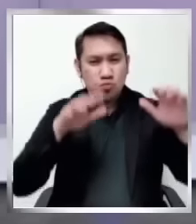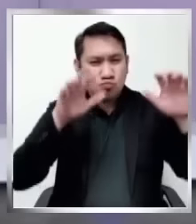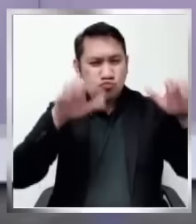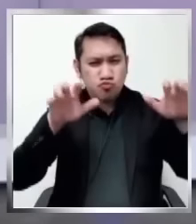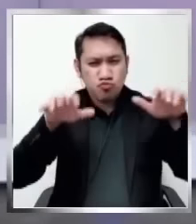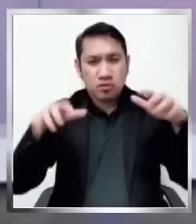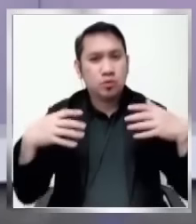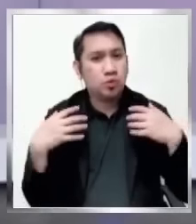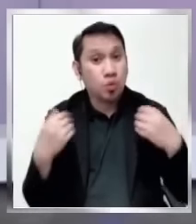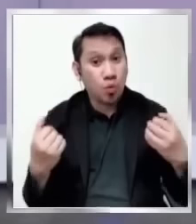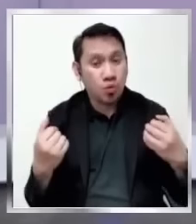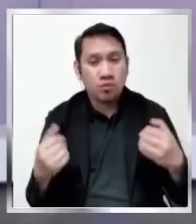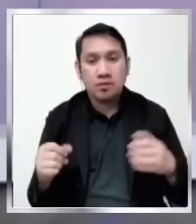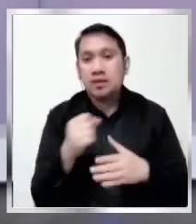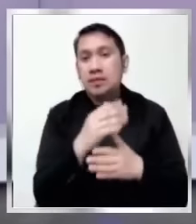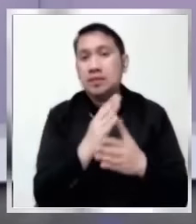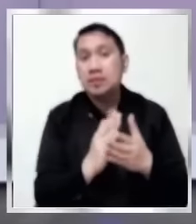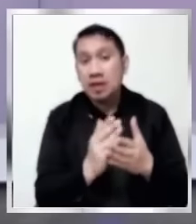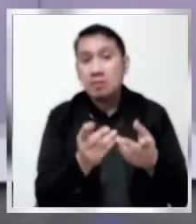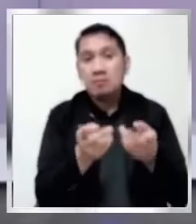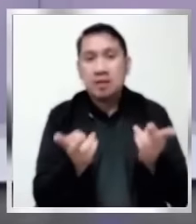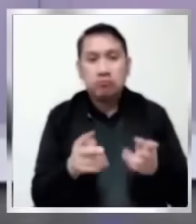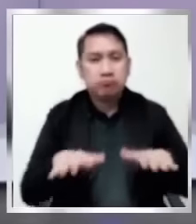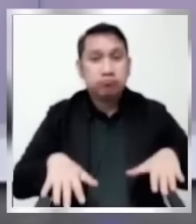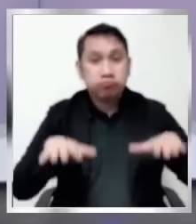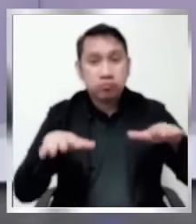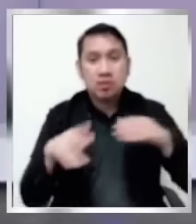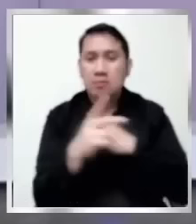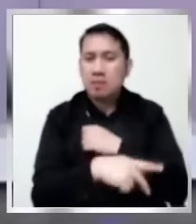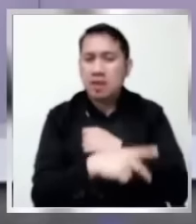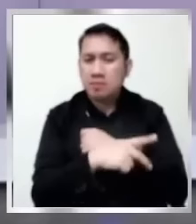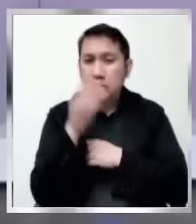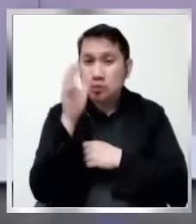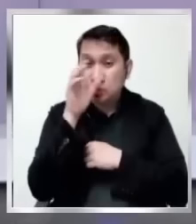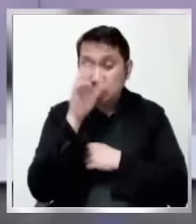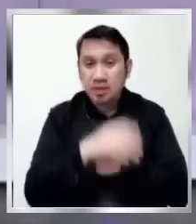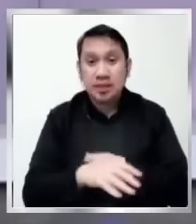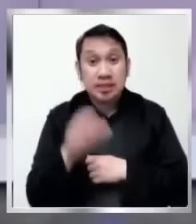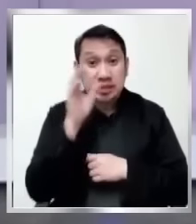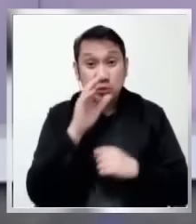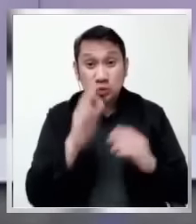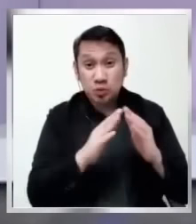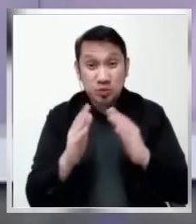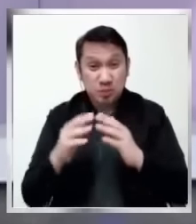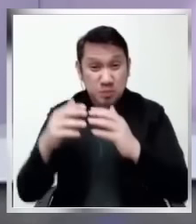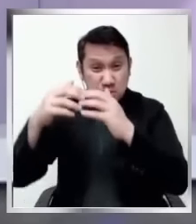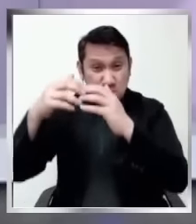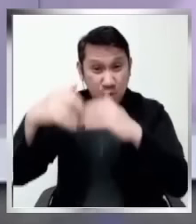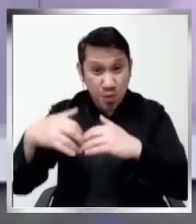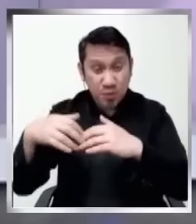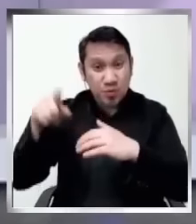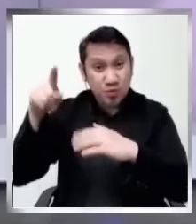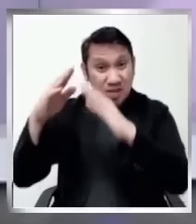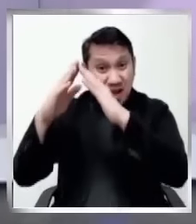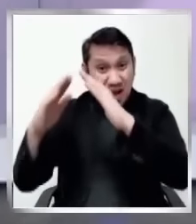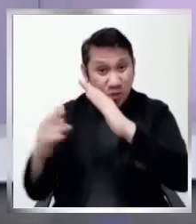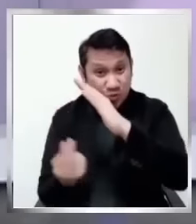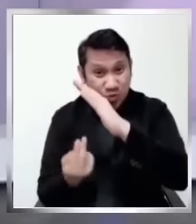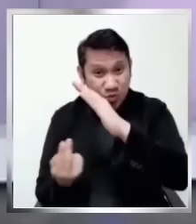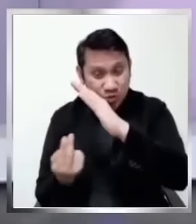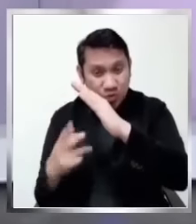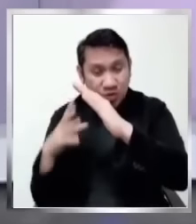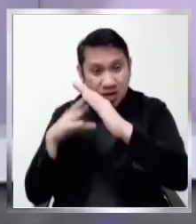binaha ang ilang lugar sa probinsya ng Cebu. At sa Cebu City, gumuho ang lupa sa ilalim ng isang bahay at halos naglutangan pa